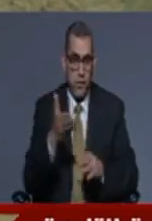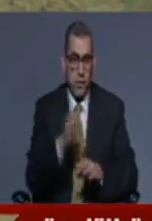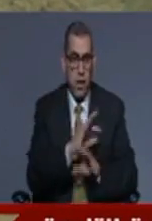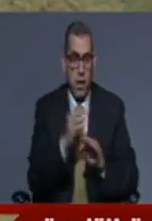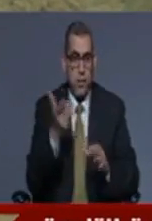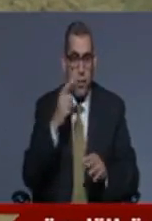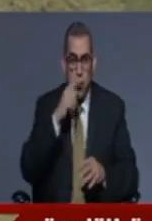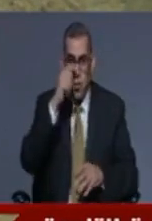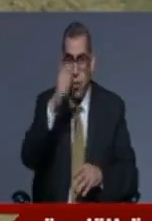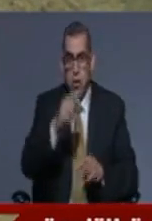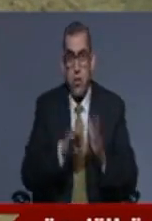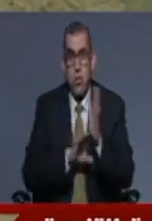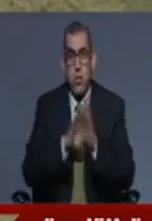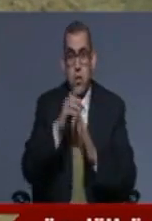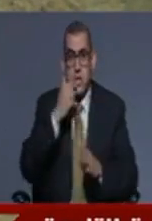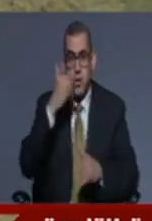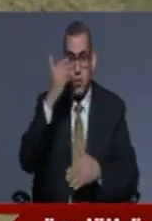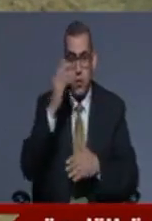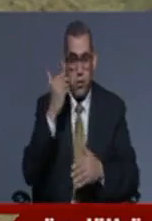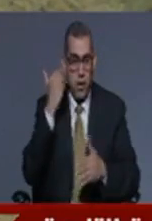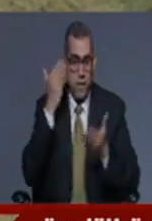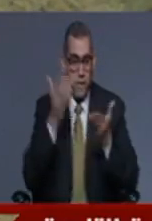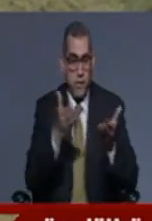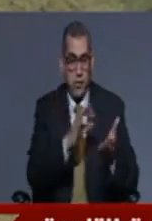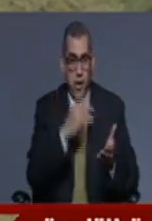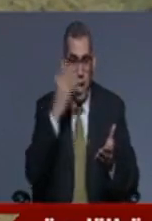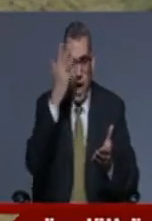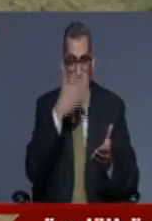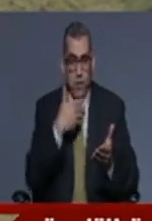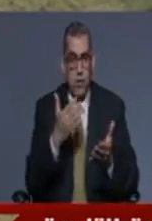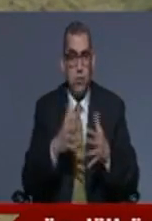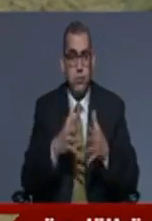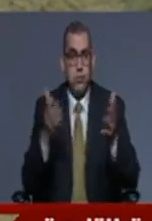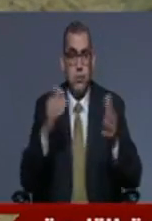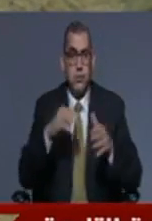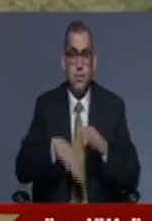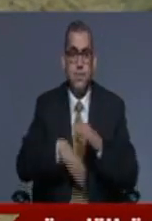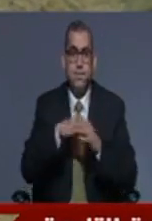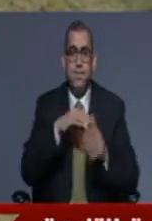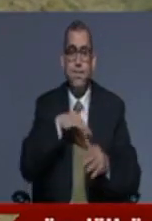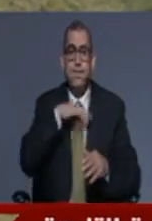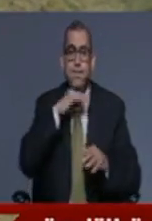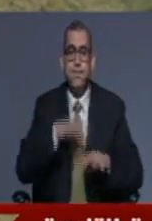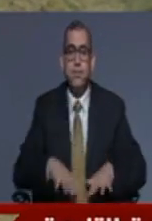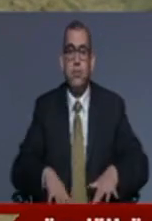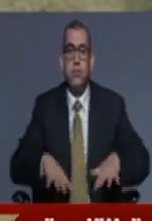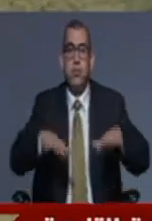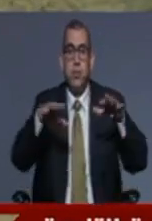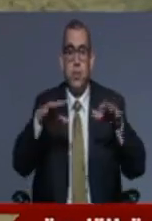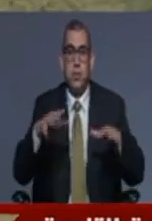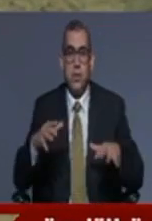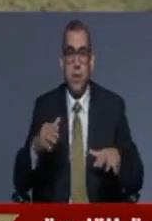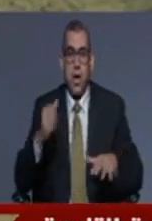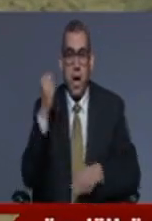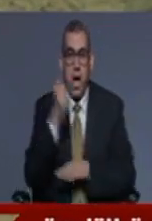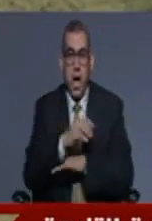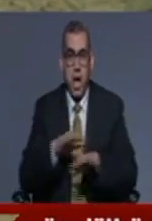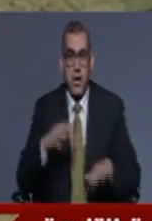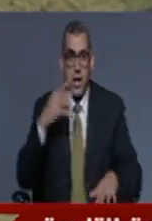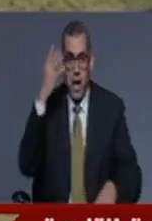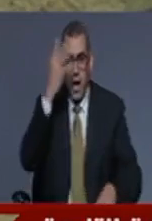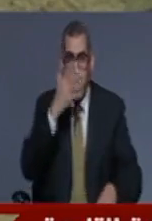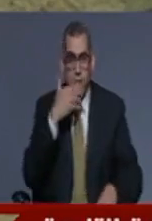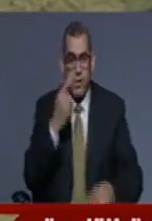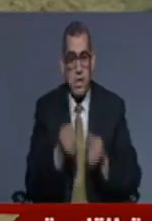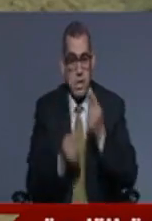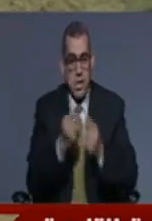للتنمية القائمة على الطاقة الخضراء. لدينا أكبر مخزون من الأراضي القابلة للزراعة